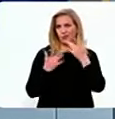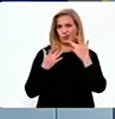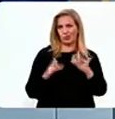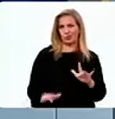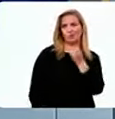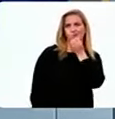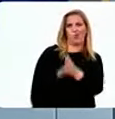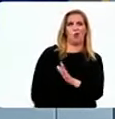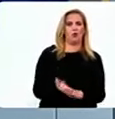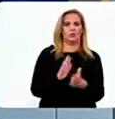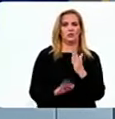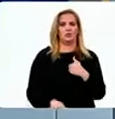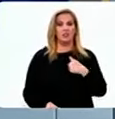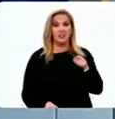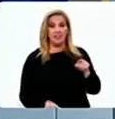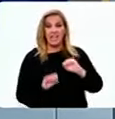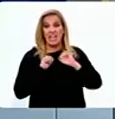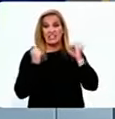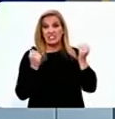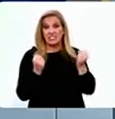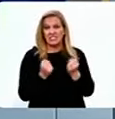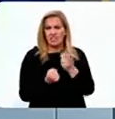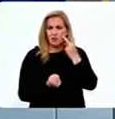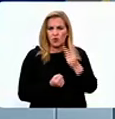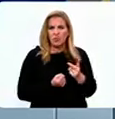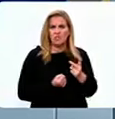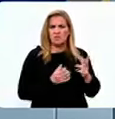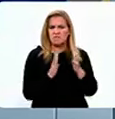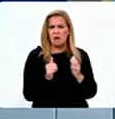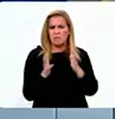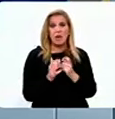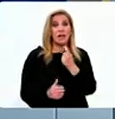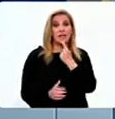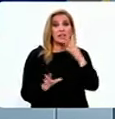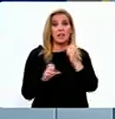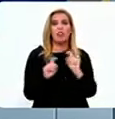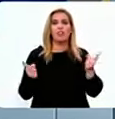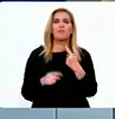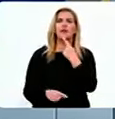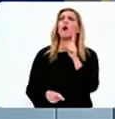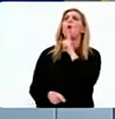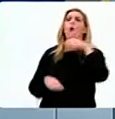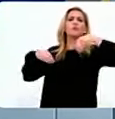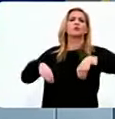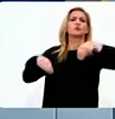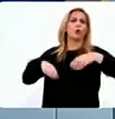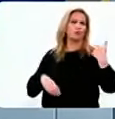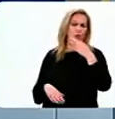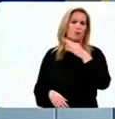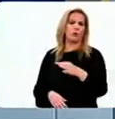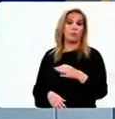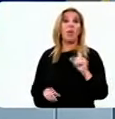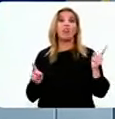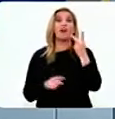συνέδριο. Είναι θαύμα αυτό το οποίο κατάφερε ο Στέφανος Κασελάκης. Σαν αυτό της Κολυμπήθρας. Και άμα δεν το βλέπουμε, νομίζω